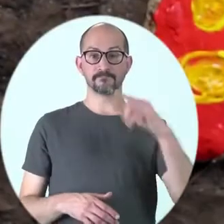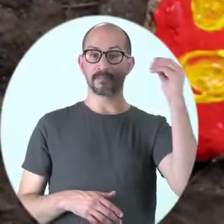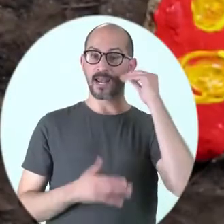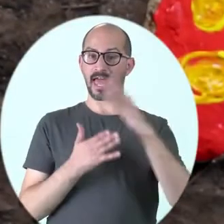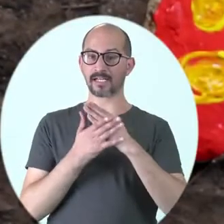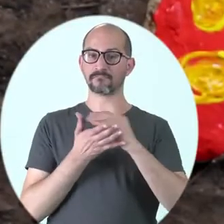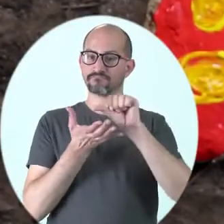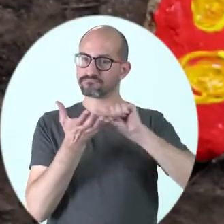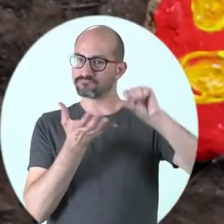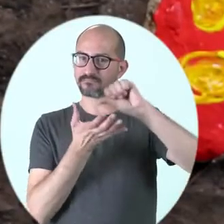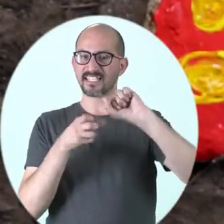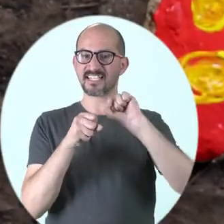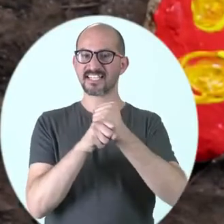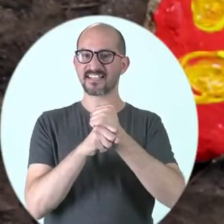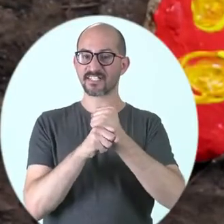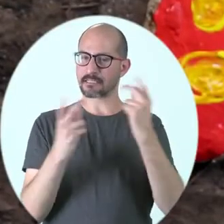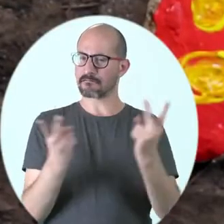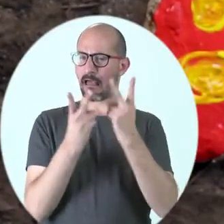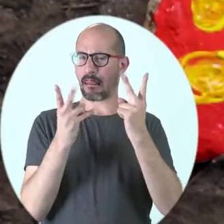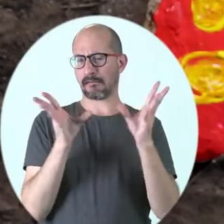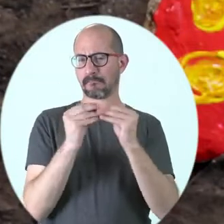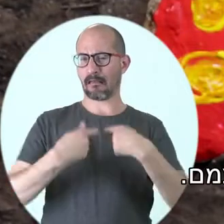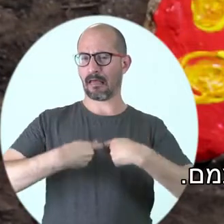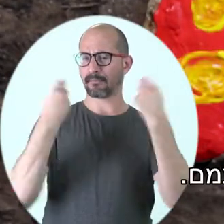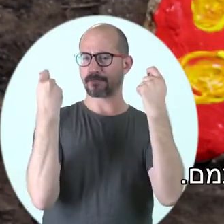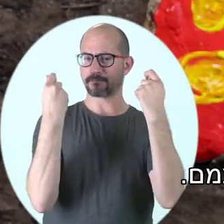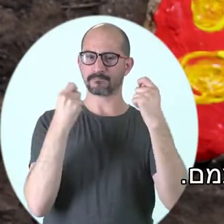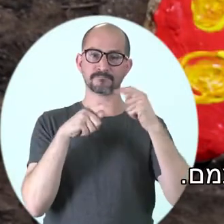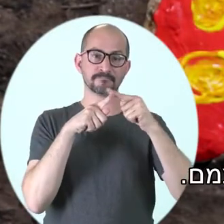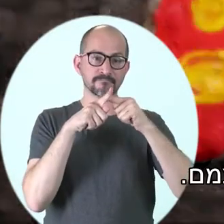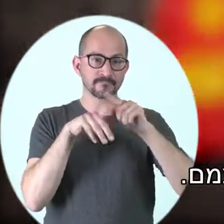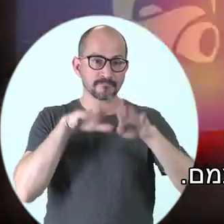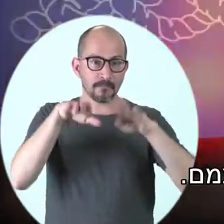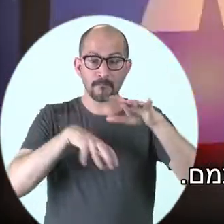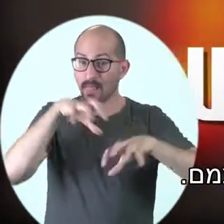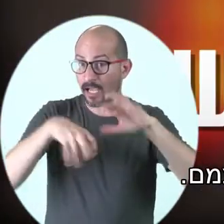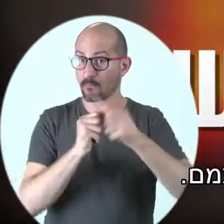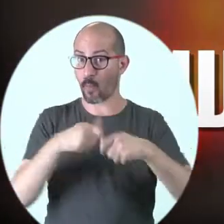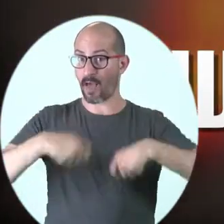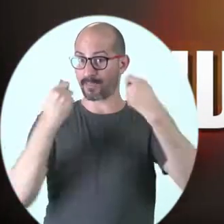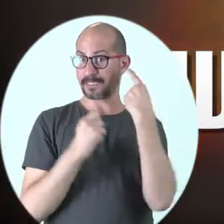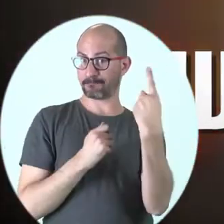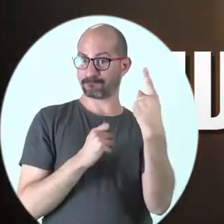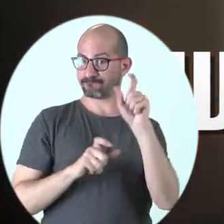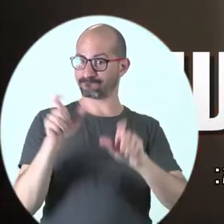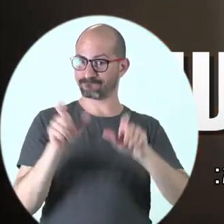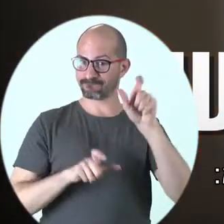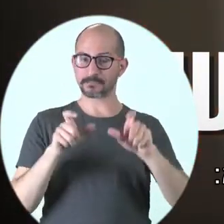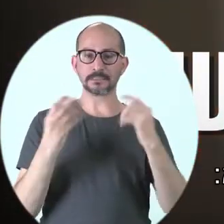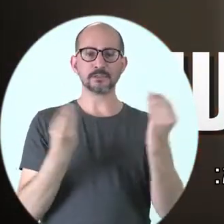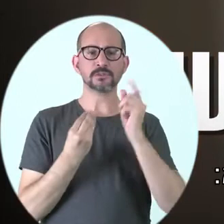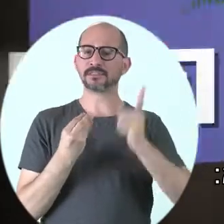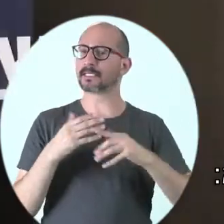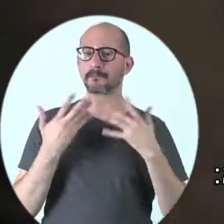בסרטון זה נלמד כיצד להכין יציקת גבס קלה עם חניכים לעקבות של בעלי חיים או של החניכים עצמם.